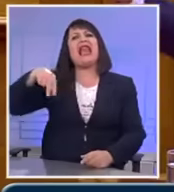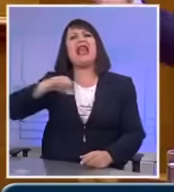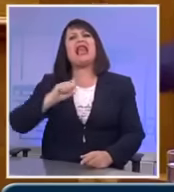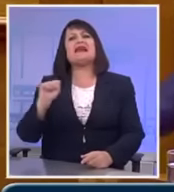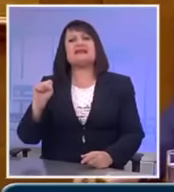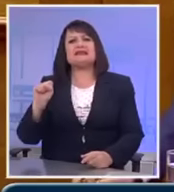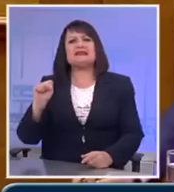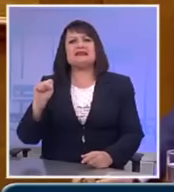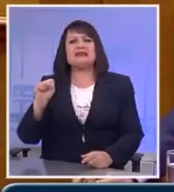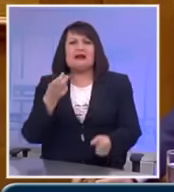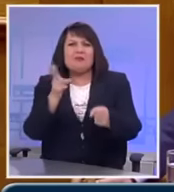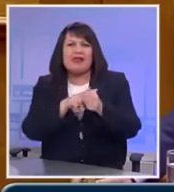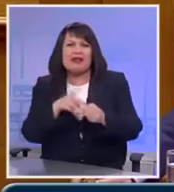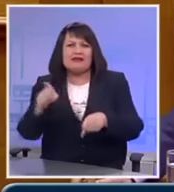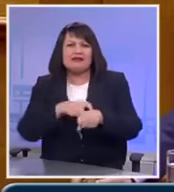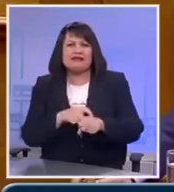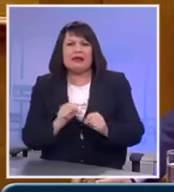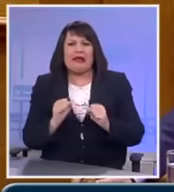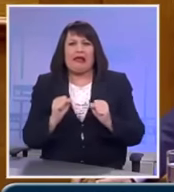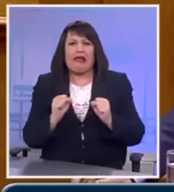τρίζουν τα κόκαλά του το